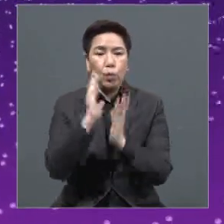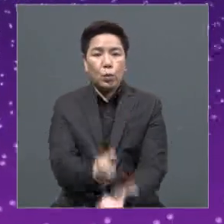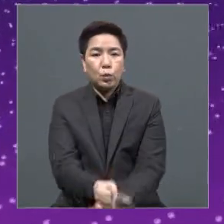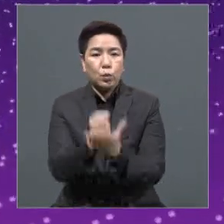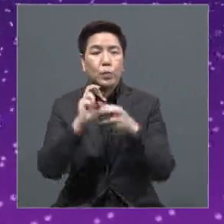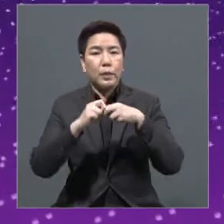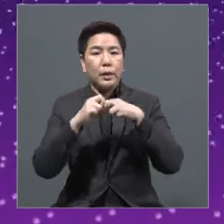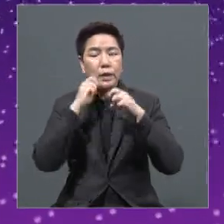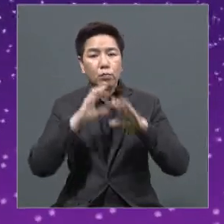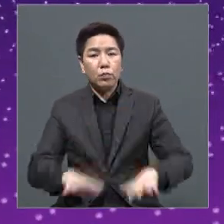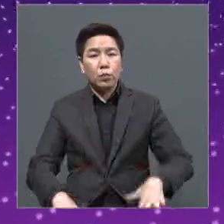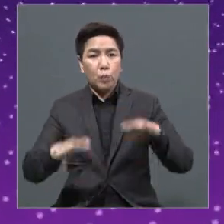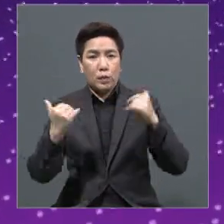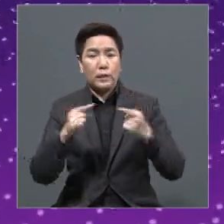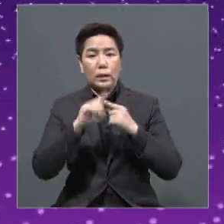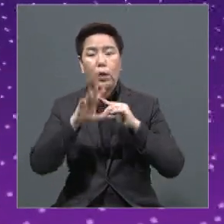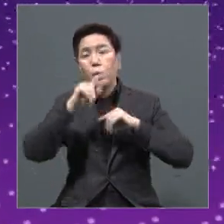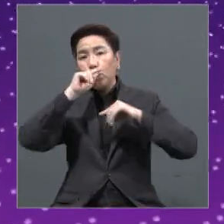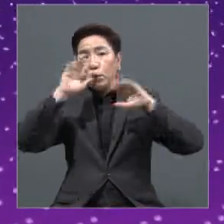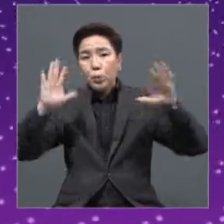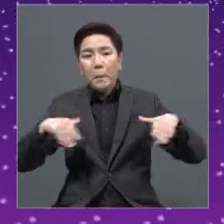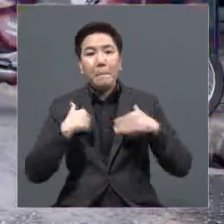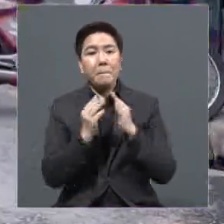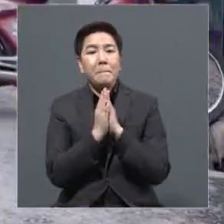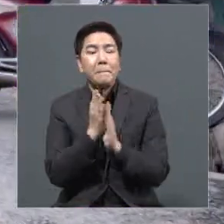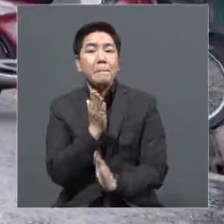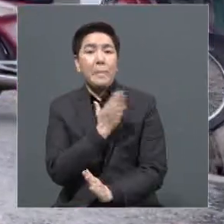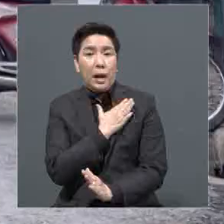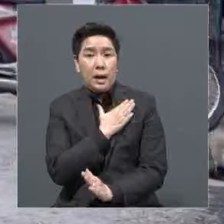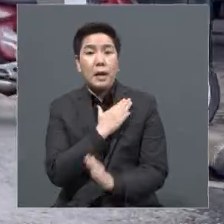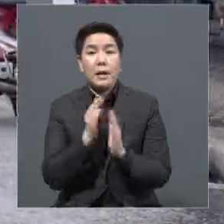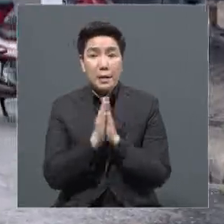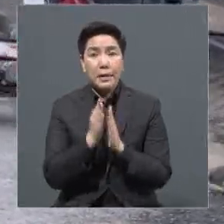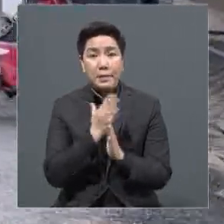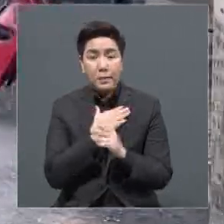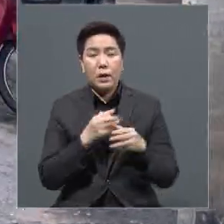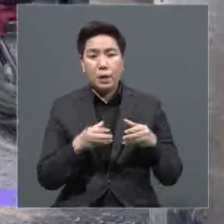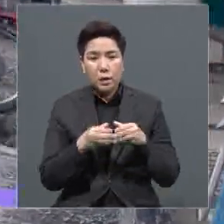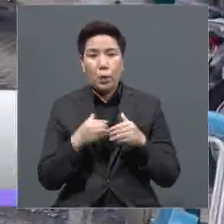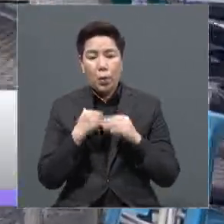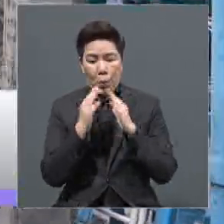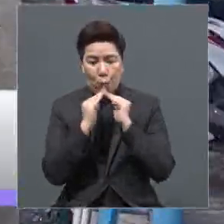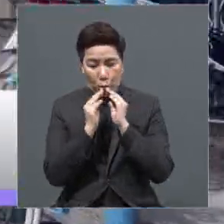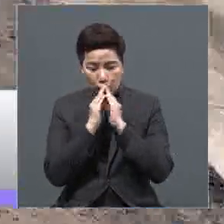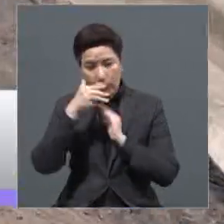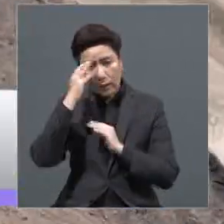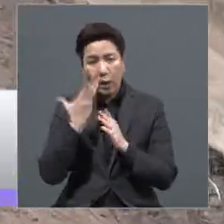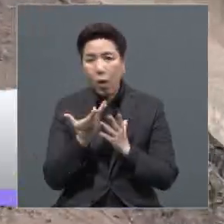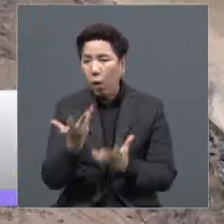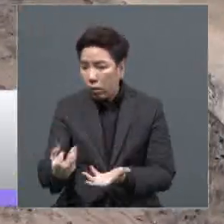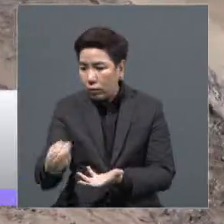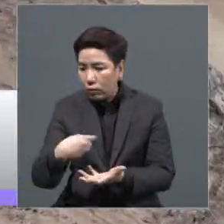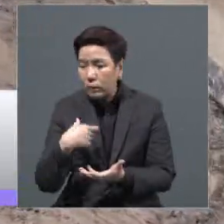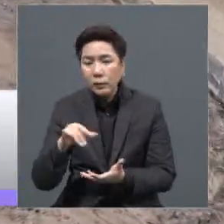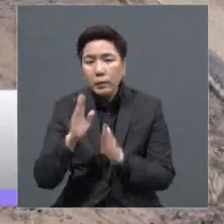ภัยน้ำท่วมนะครับอย่างที่จังหวัดชัยนาทครับคณะสงฆ์จากวัดพระบรมธาตุวรวิหารอำเภอวัดสิงห์ก็ออกรับบิณฑบาต